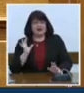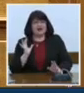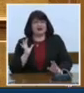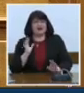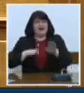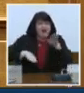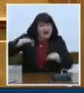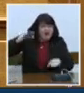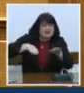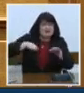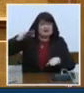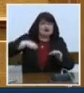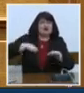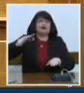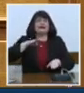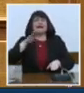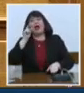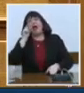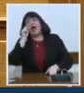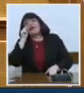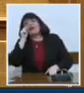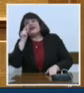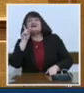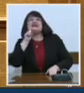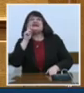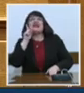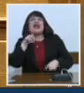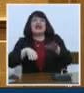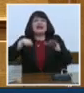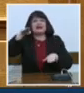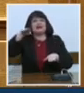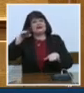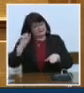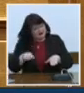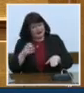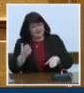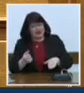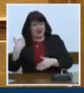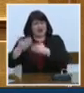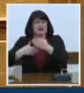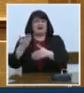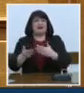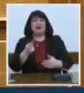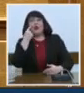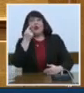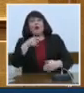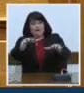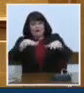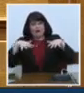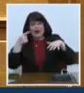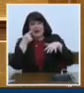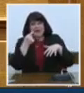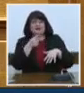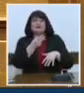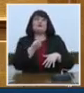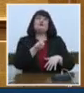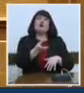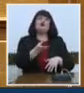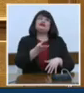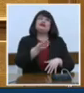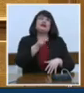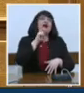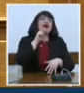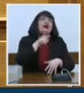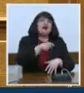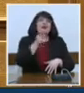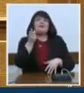μεταξύ ανδρών και γυναικών. Αρκεί και μία ματιά στο Κοινοβούλιο για να το διαπιστώσουμε αυτό. Ότι ναι,